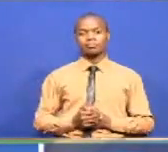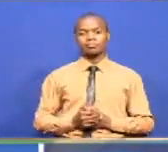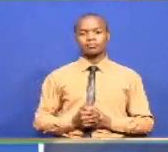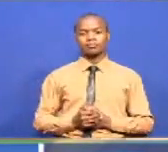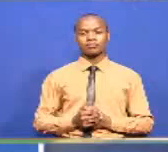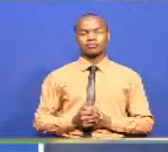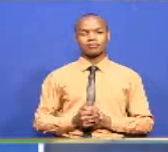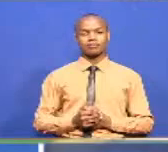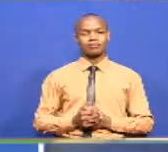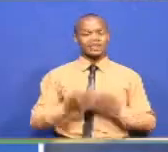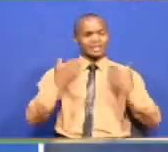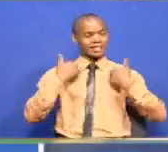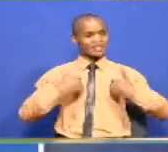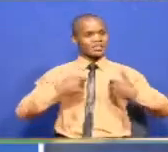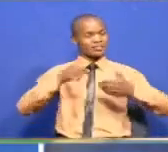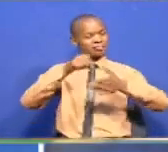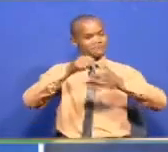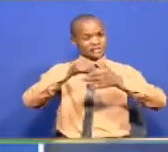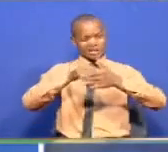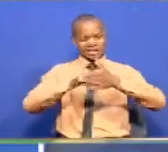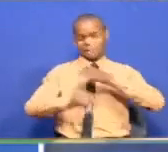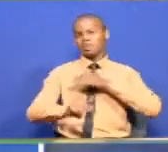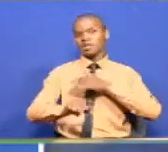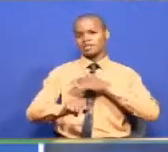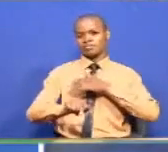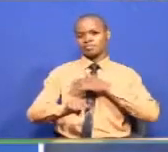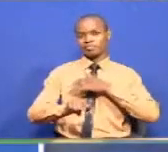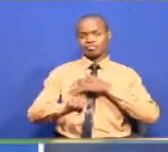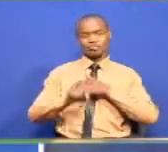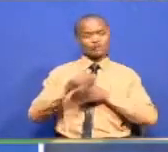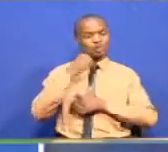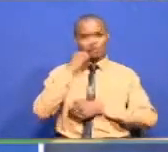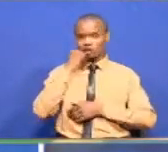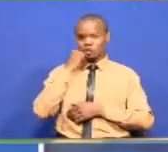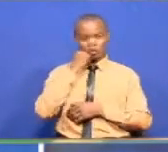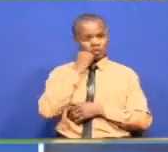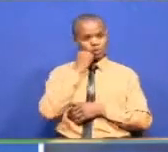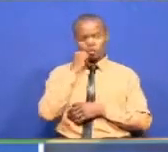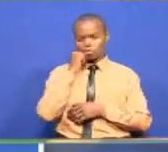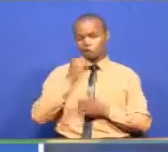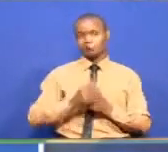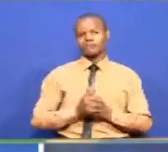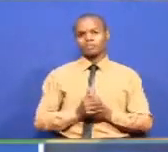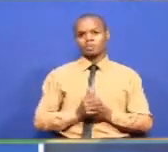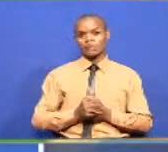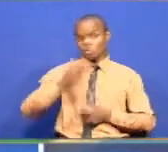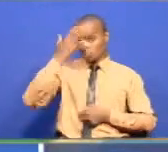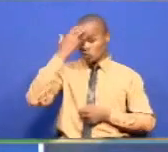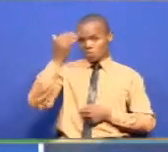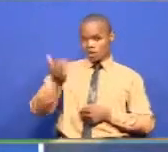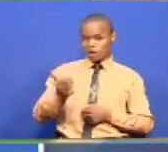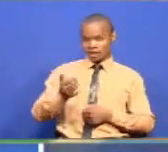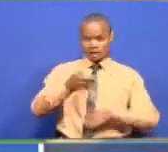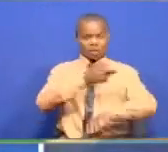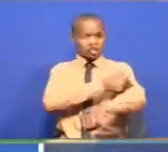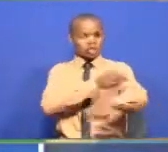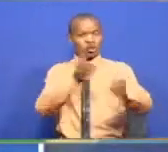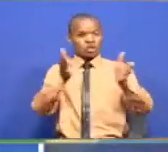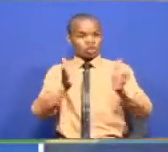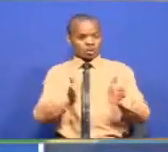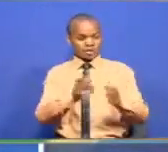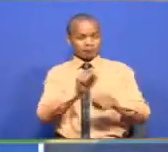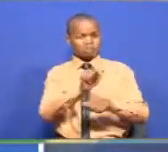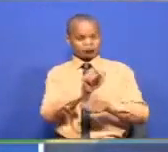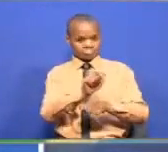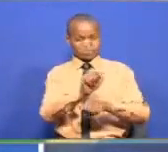I'm deeply saddened by this, particularly so because she contracted the virus while